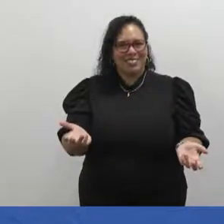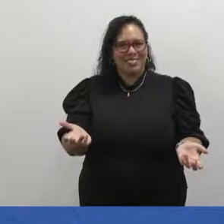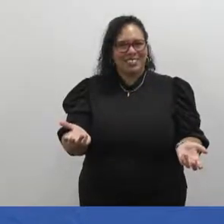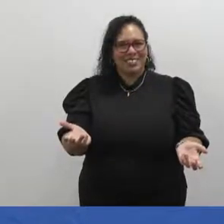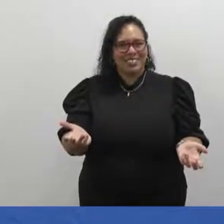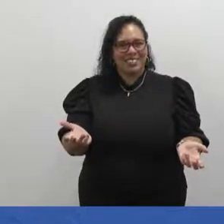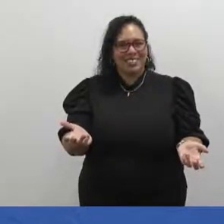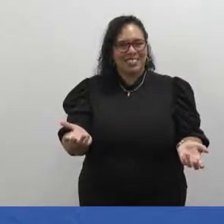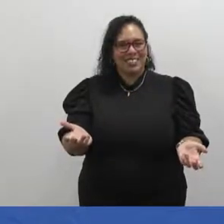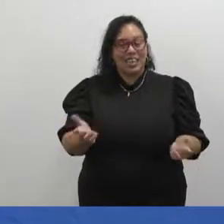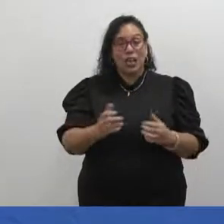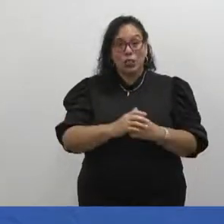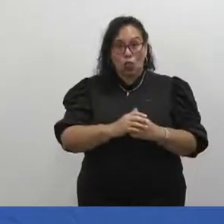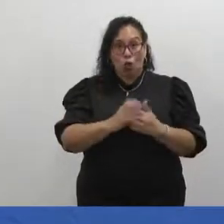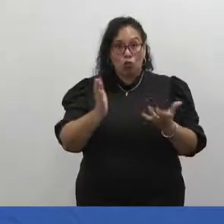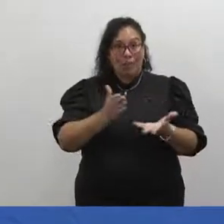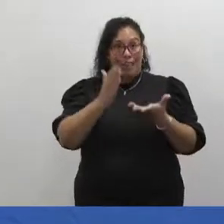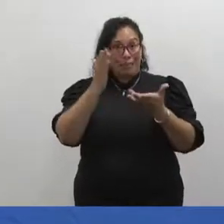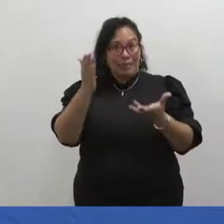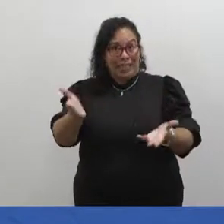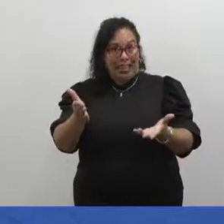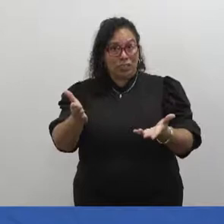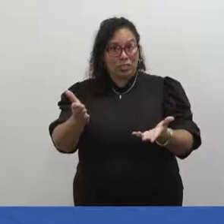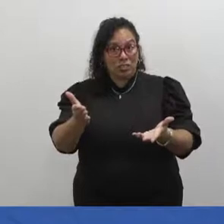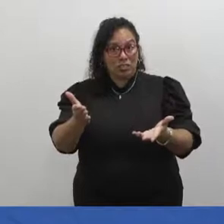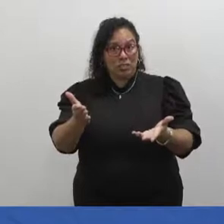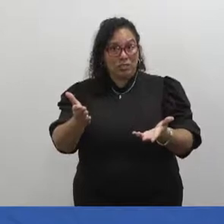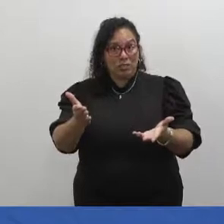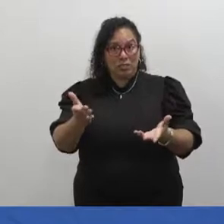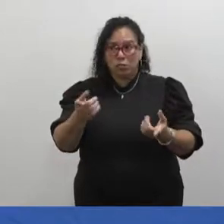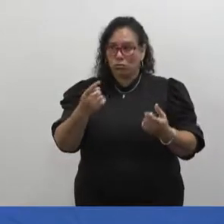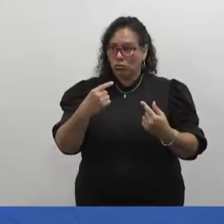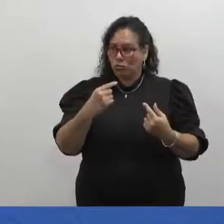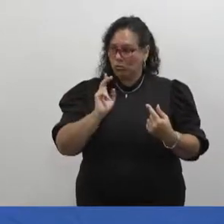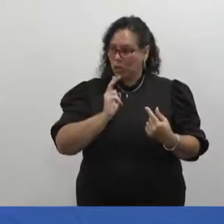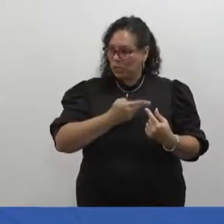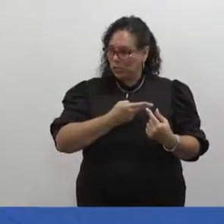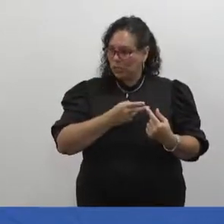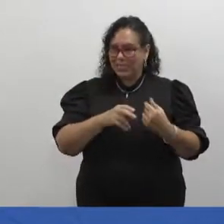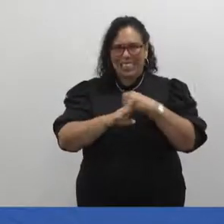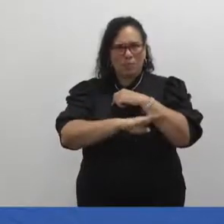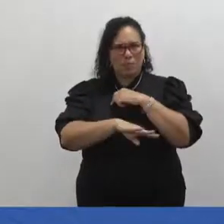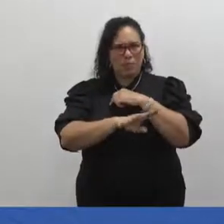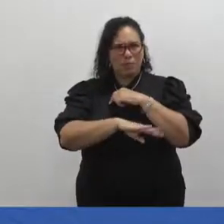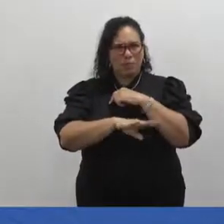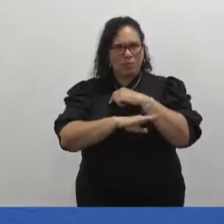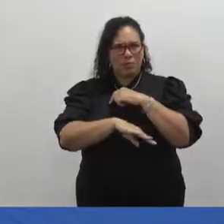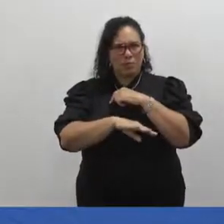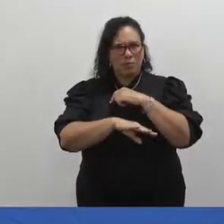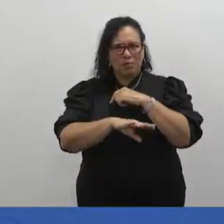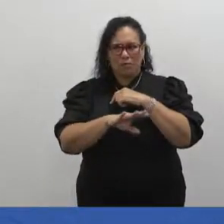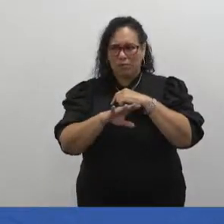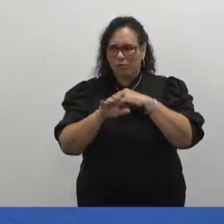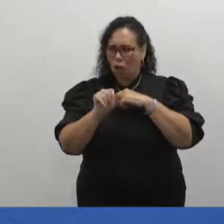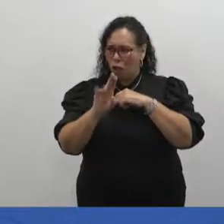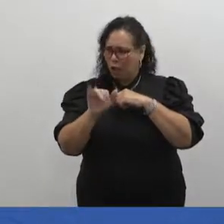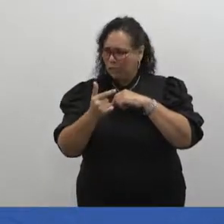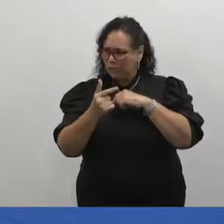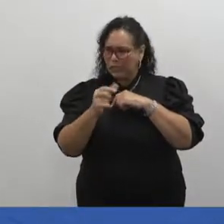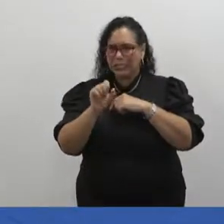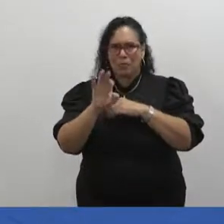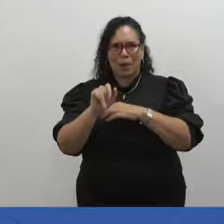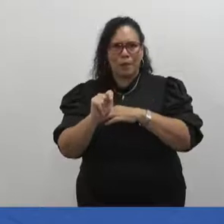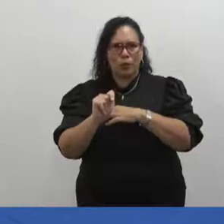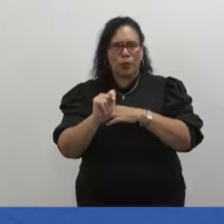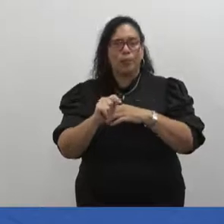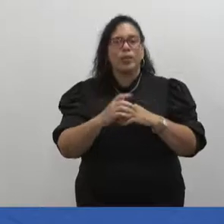nằng tụi anh ấy nhát tôi lơ con nhiều bài thứ mấy ấy tiết bớt xin nhờ cái càng như cha cha bỏ dương mình toàn